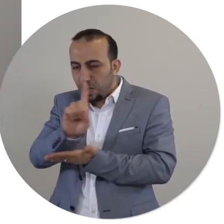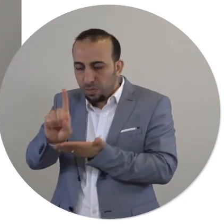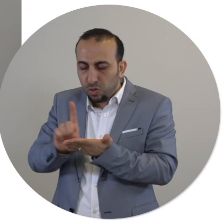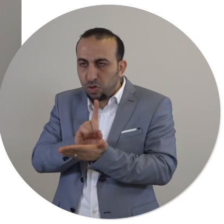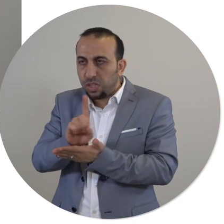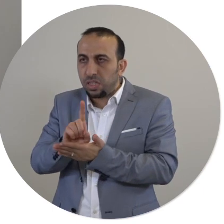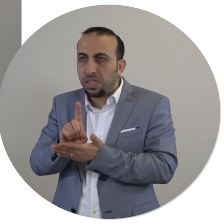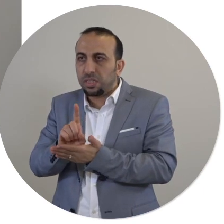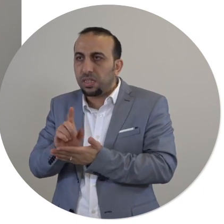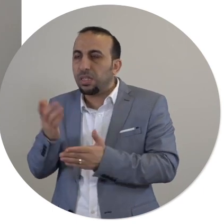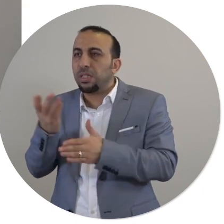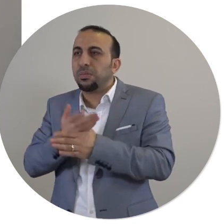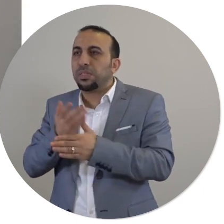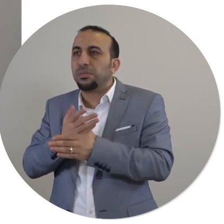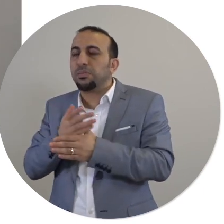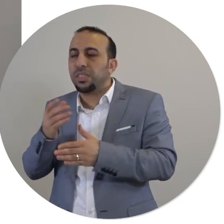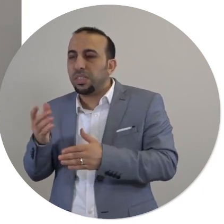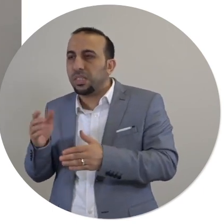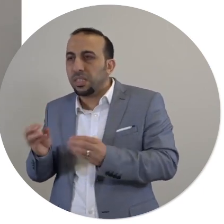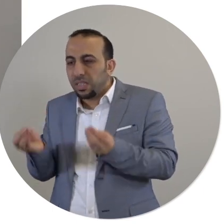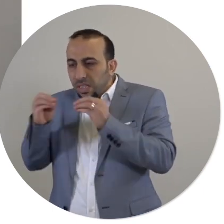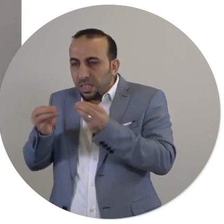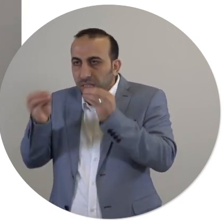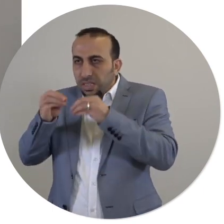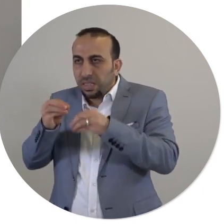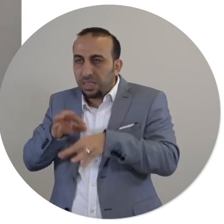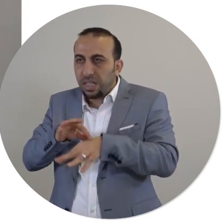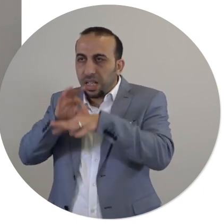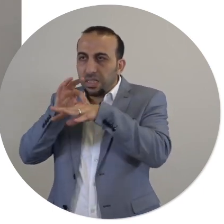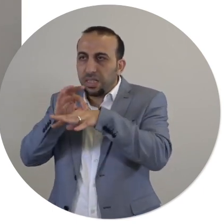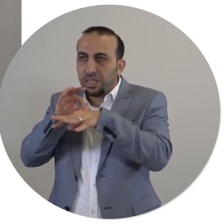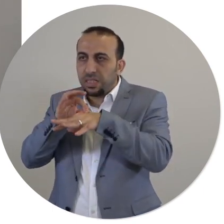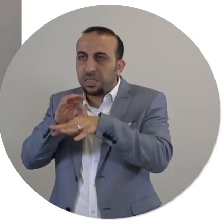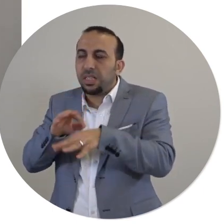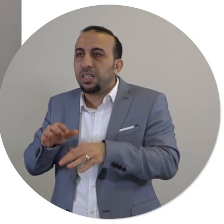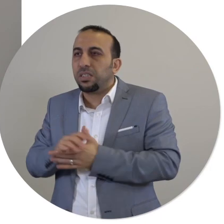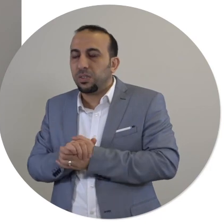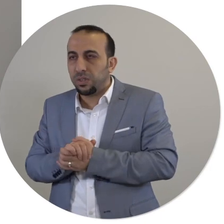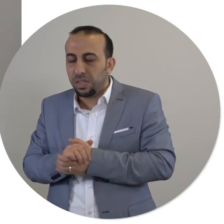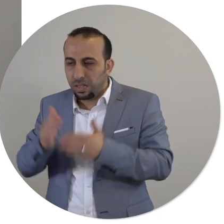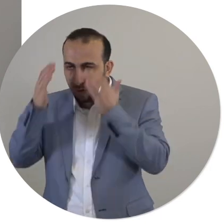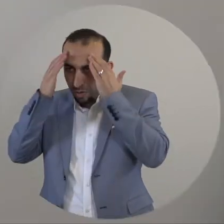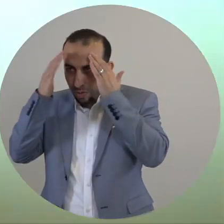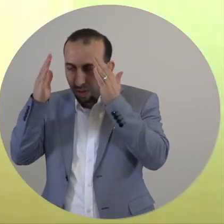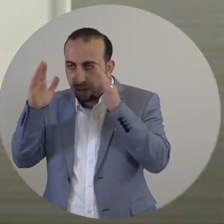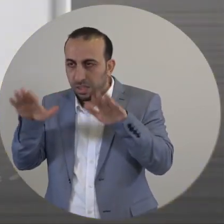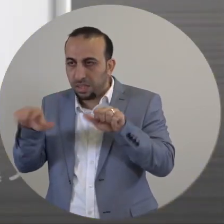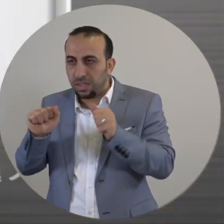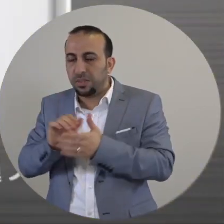الهائلة في عدد السكان. ومن هنا ننتهي من حلقة اليوم، شكرا لمتابعتكم.